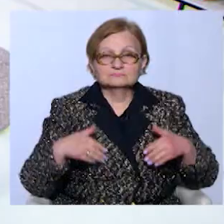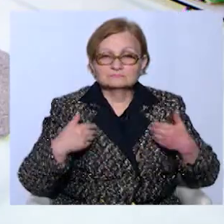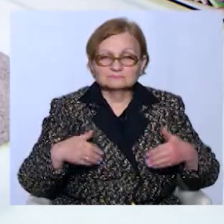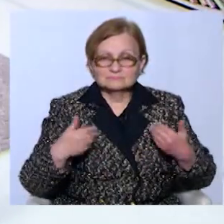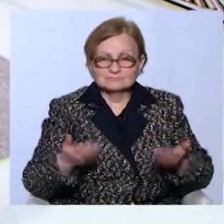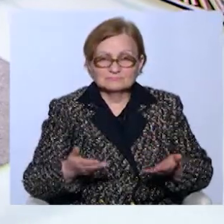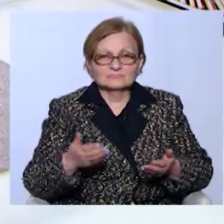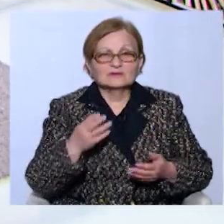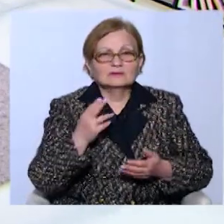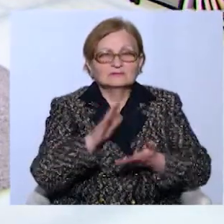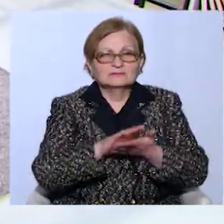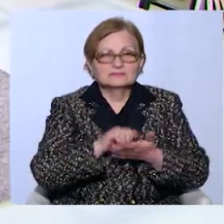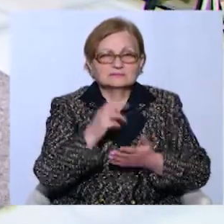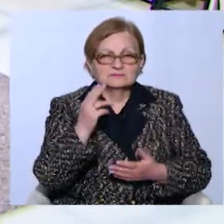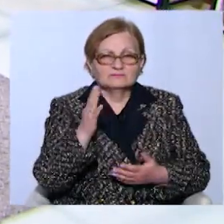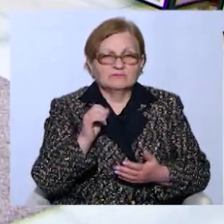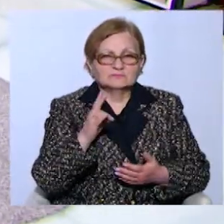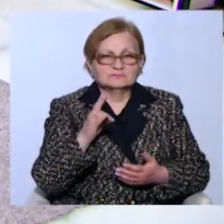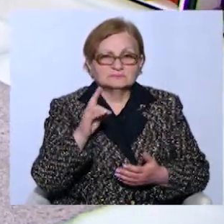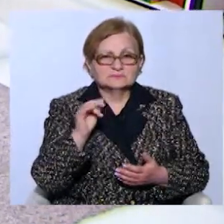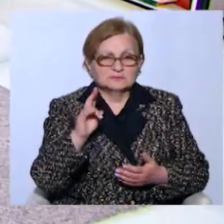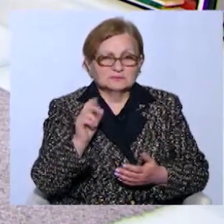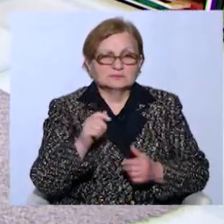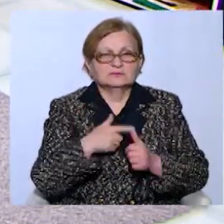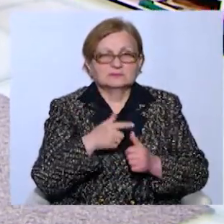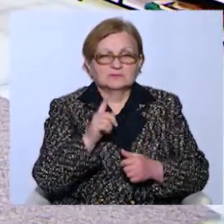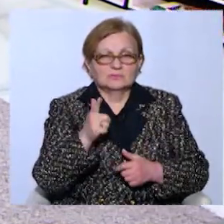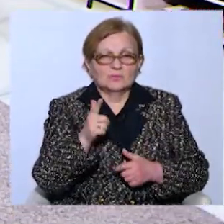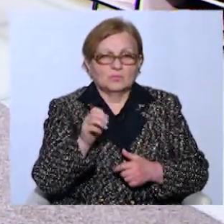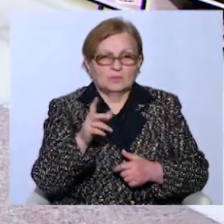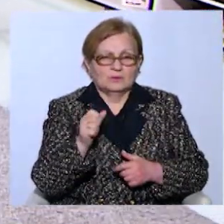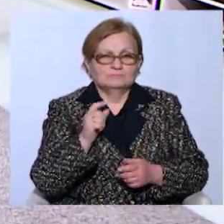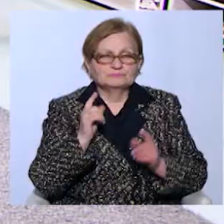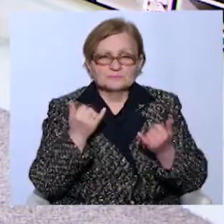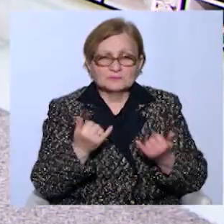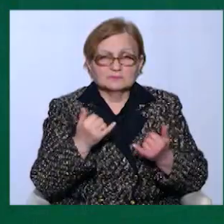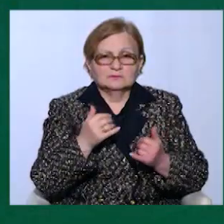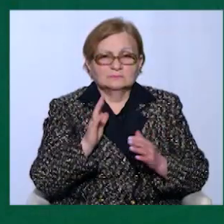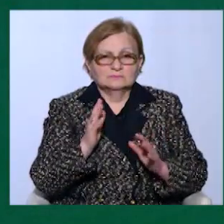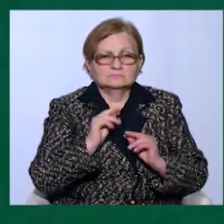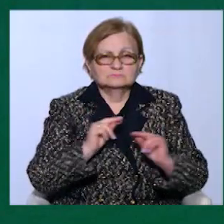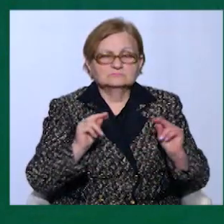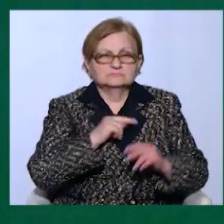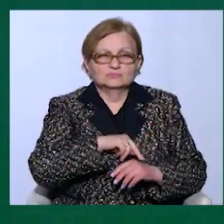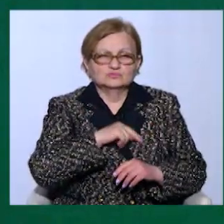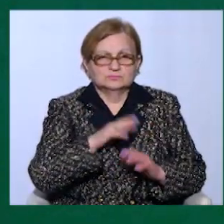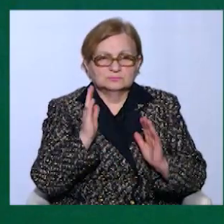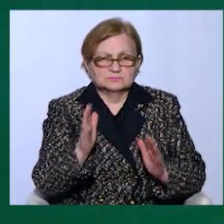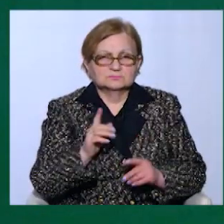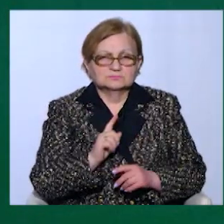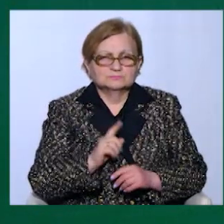მოგესალმებით, ცვანციკა მასწავლებელი, გოგამასი, ვაგრძელებთ წელადებზე მუშაობას. მუშაობას, ანუ